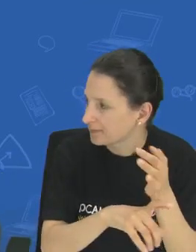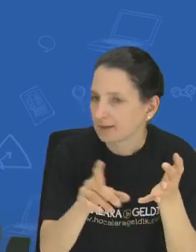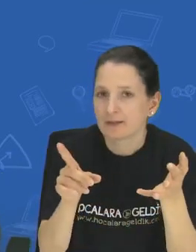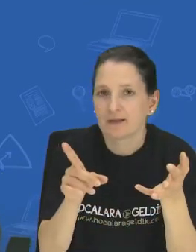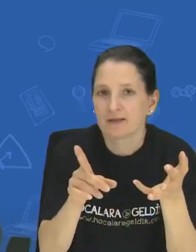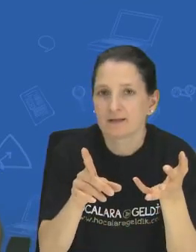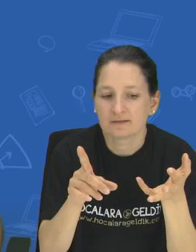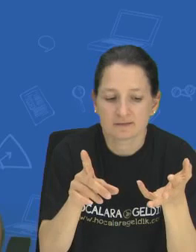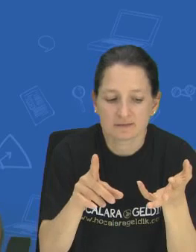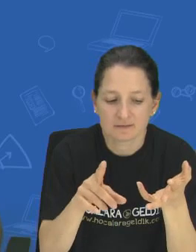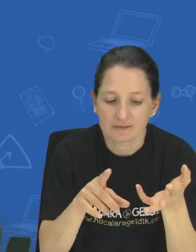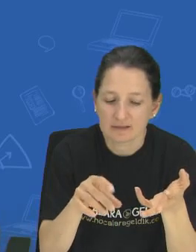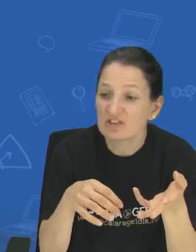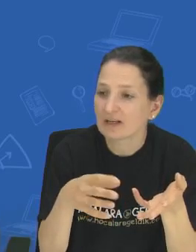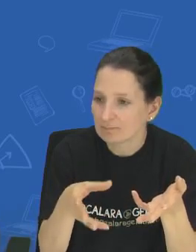üretiminde,